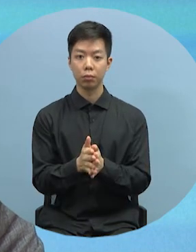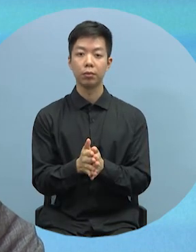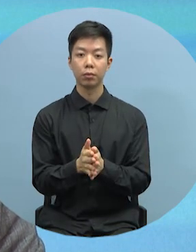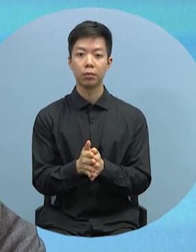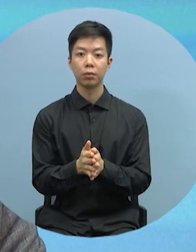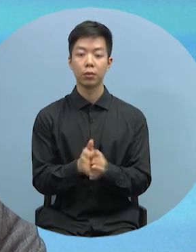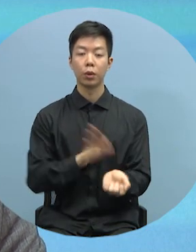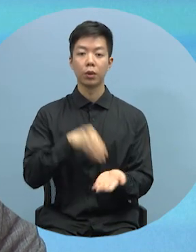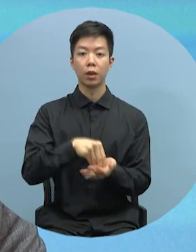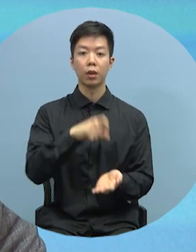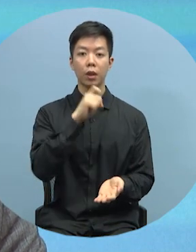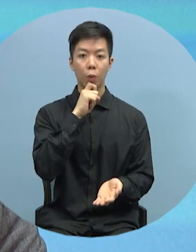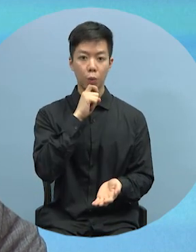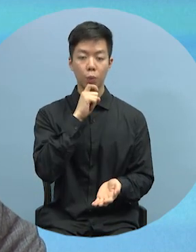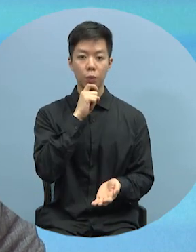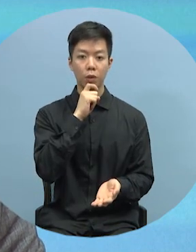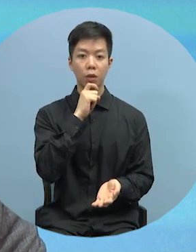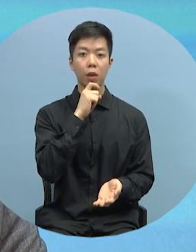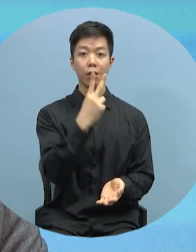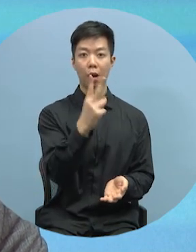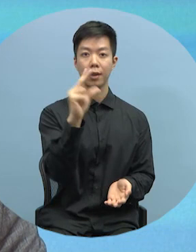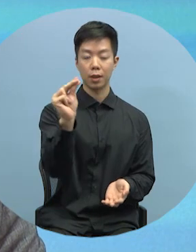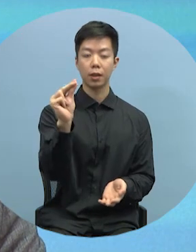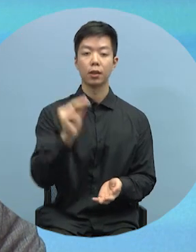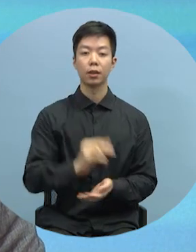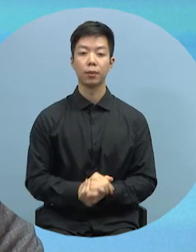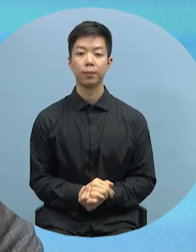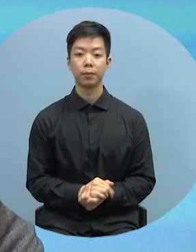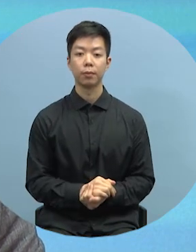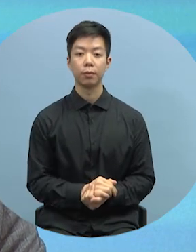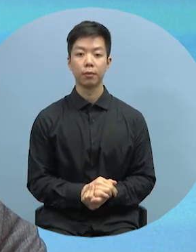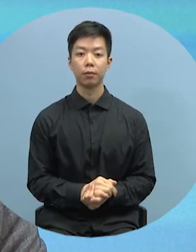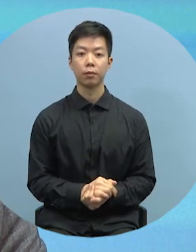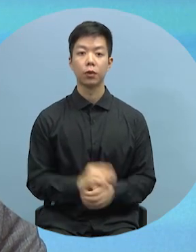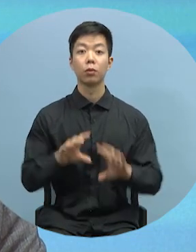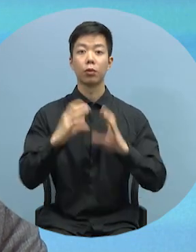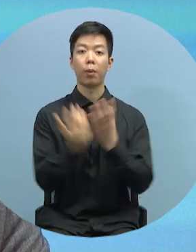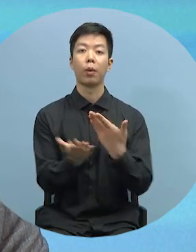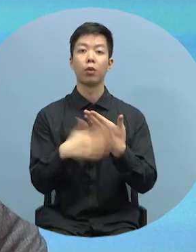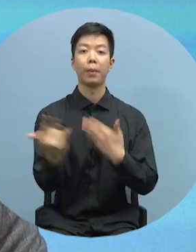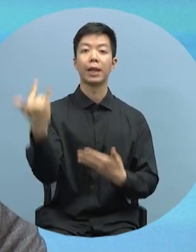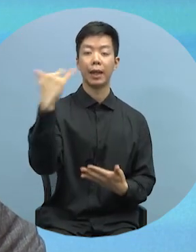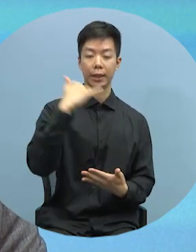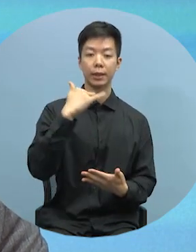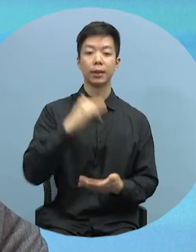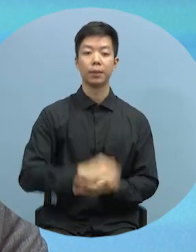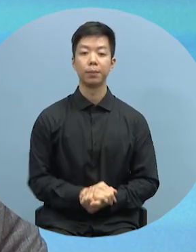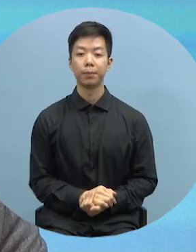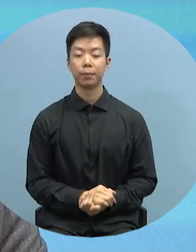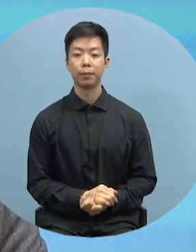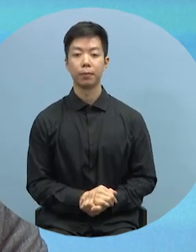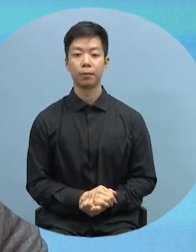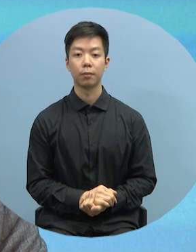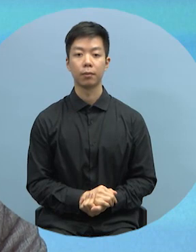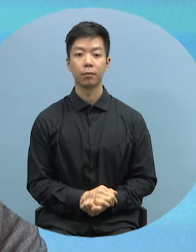收有偵測到27宗確診個案嘅。咁27宗個案咧，亦都全部都係輸入個案。而呢